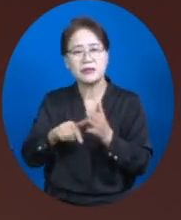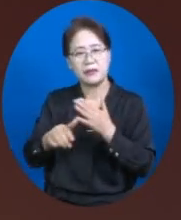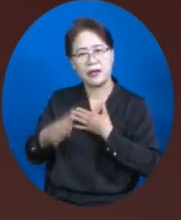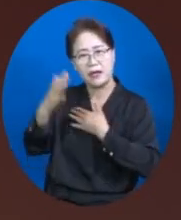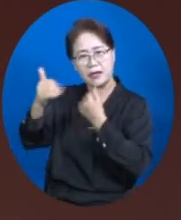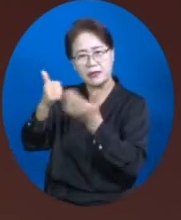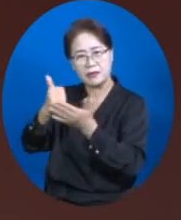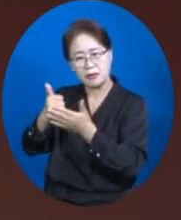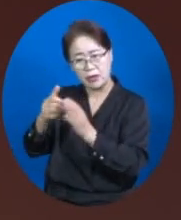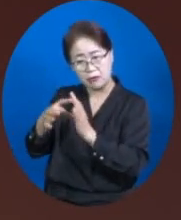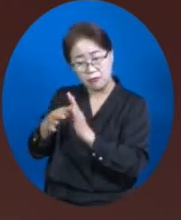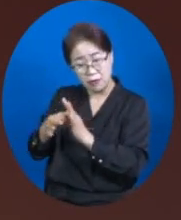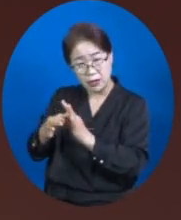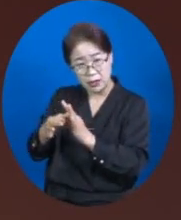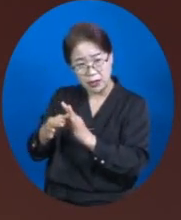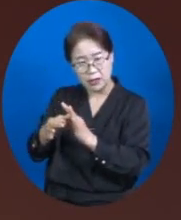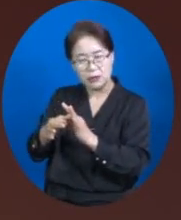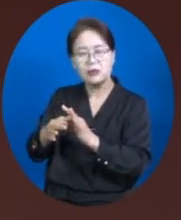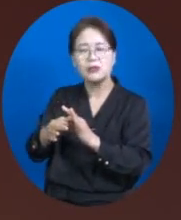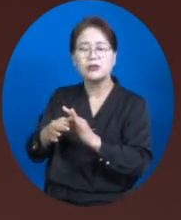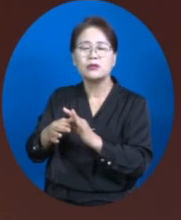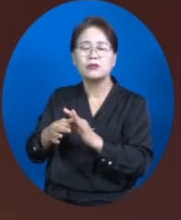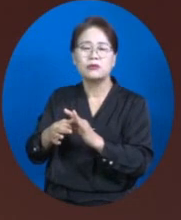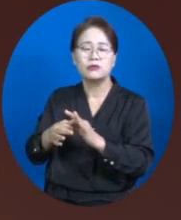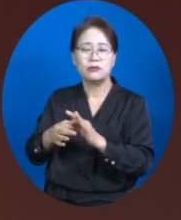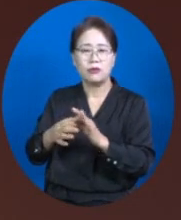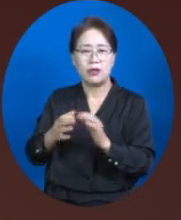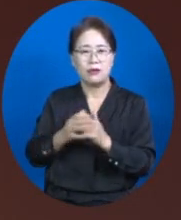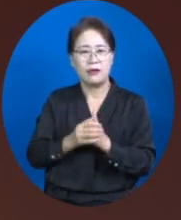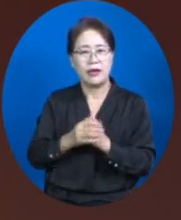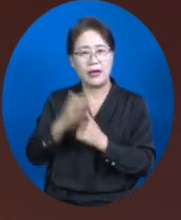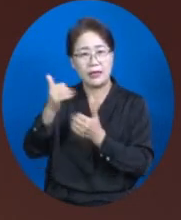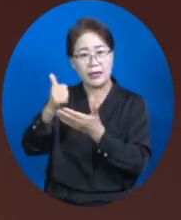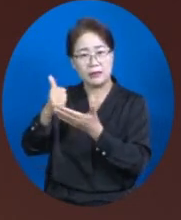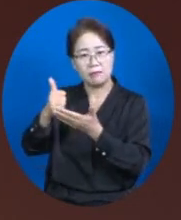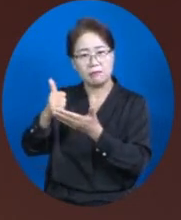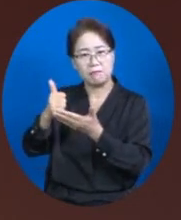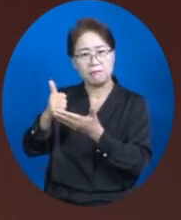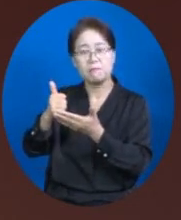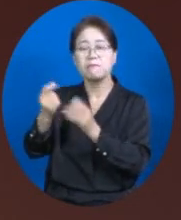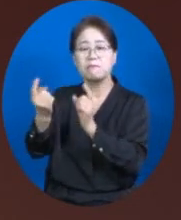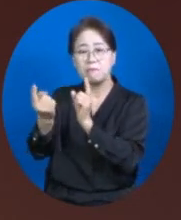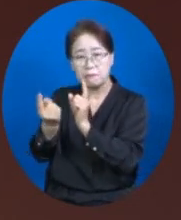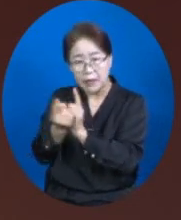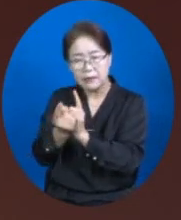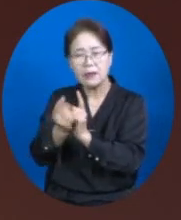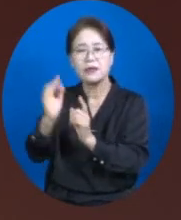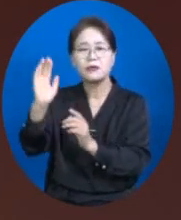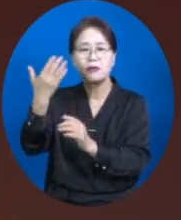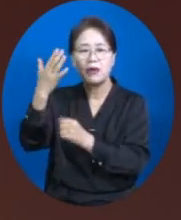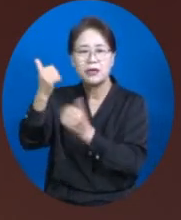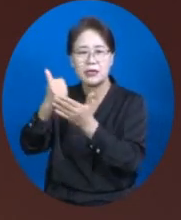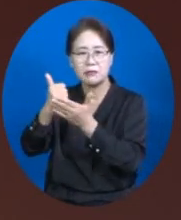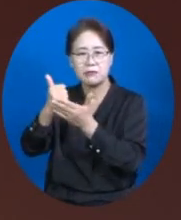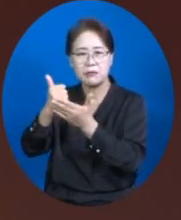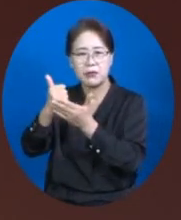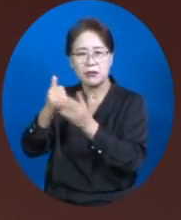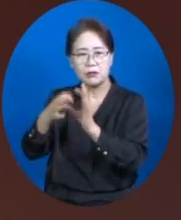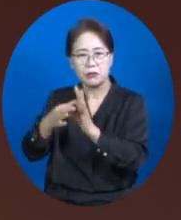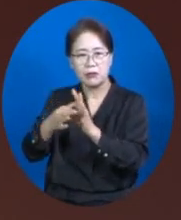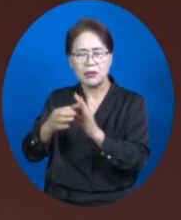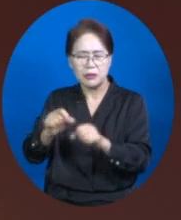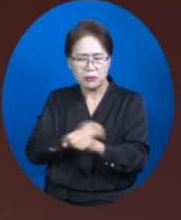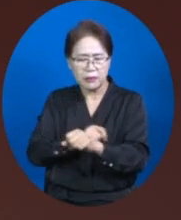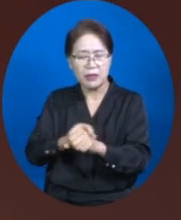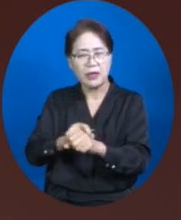하나님과의 관계를 맞고 관계를 맺고 하나님을 만나고 하나님과의 관계 속에서